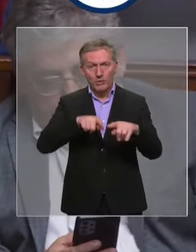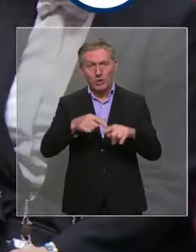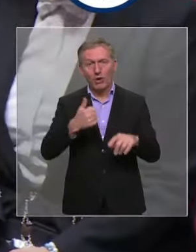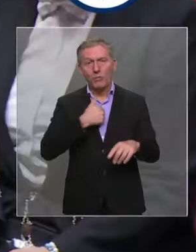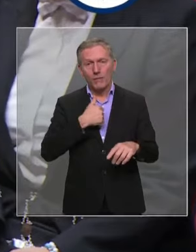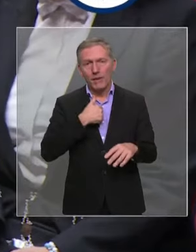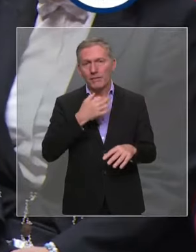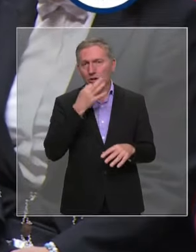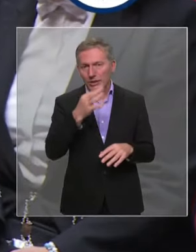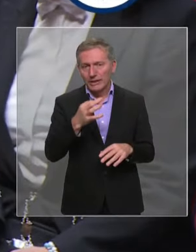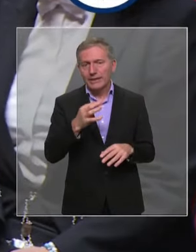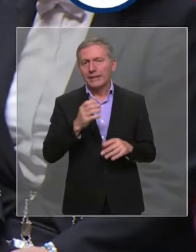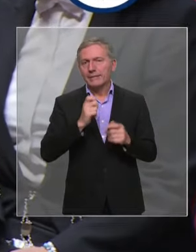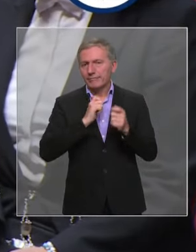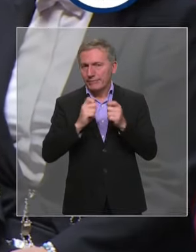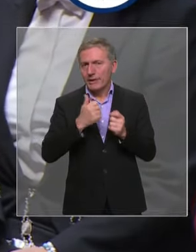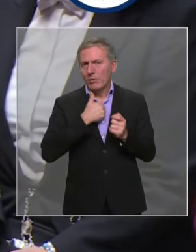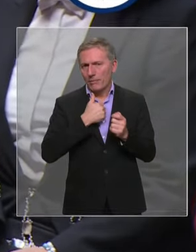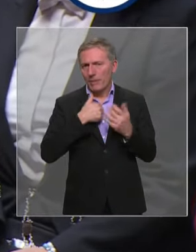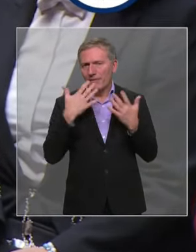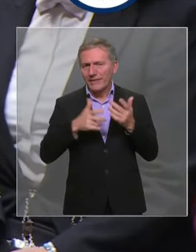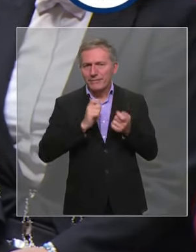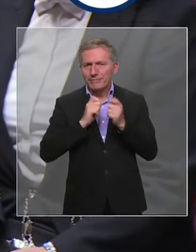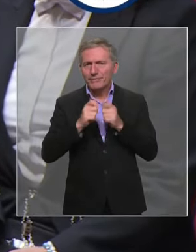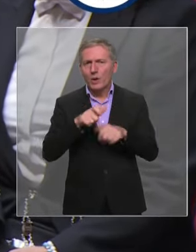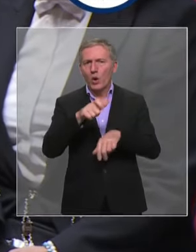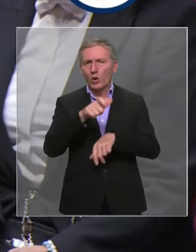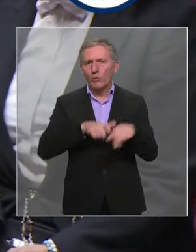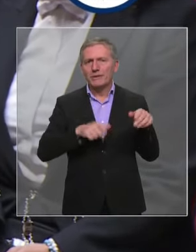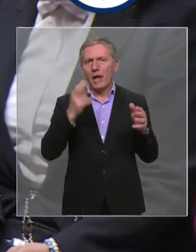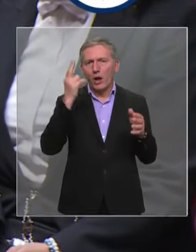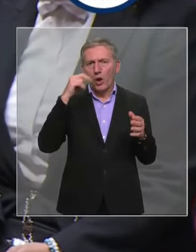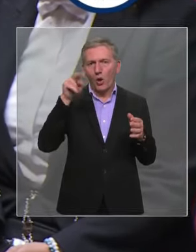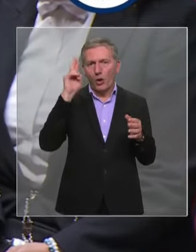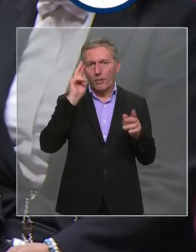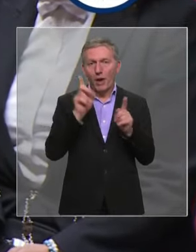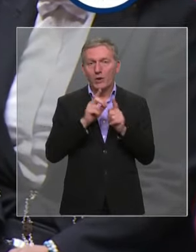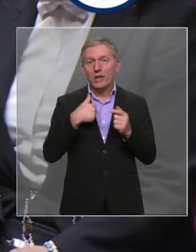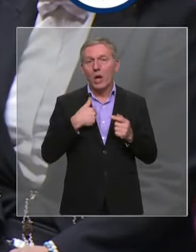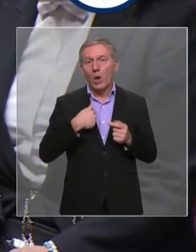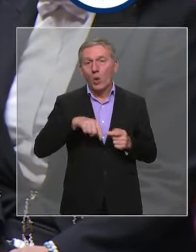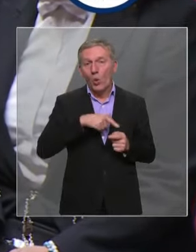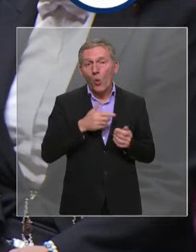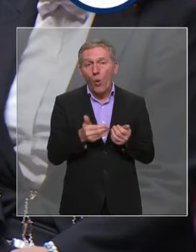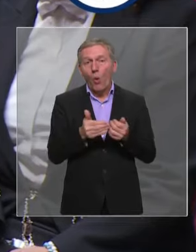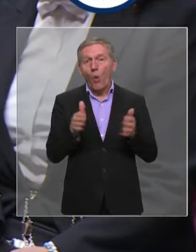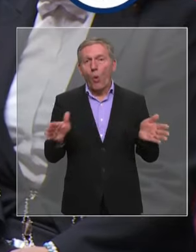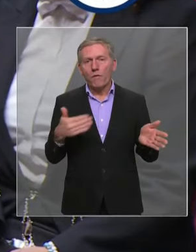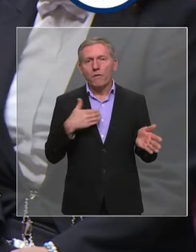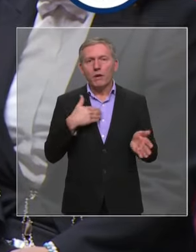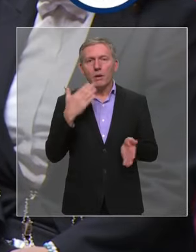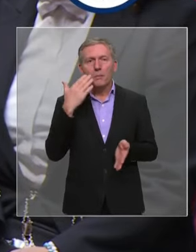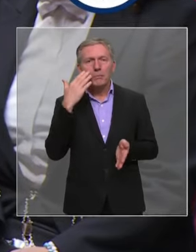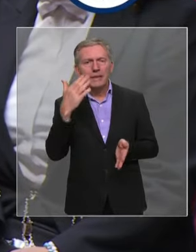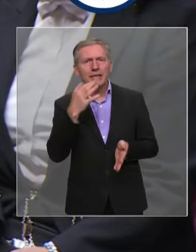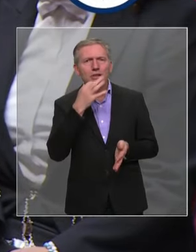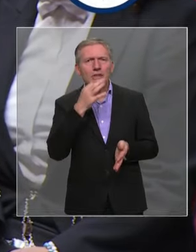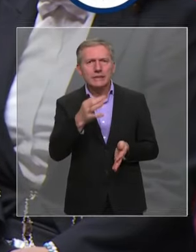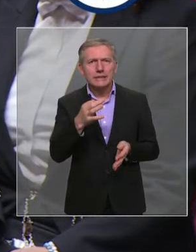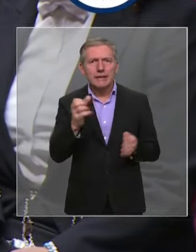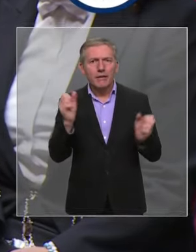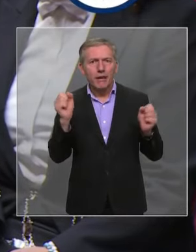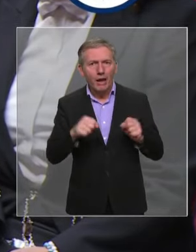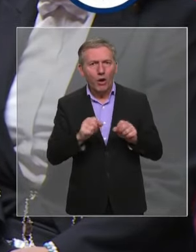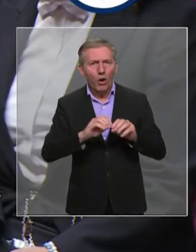l'heure, j'ai eu moi-même le commissaire hier. Et nous avons même fait un geste d'ouverture, puisque je lui ai dit que si nous obtenions ces